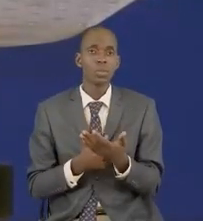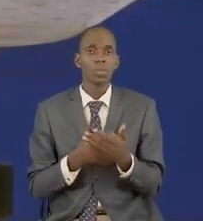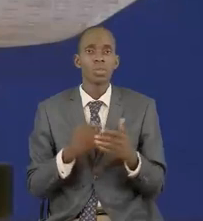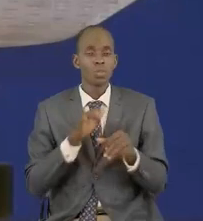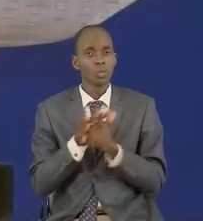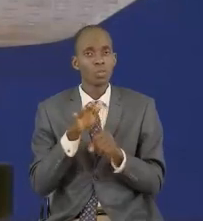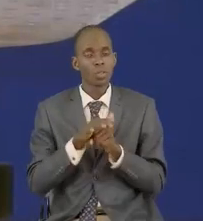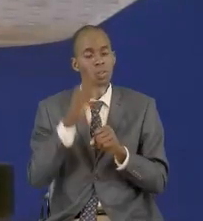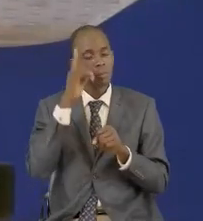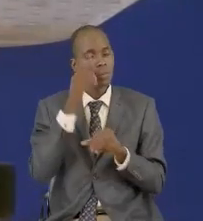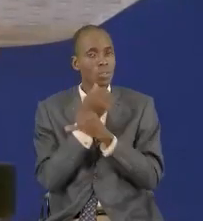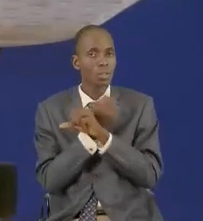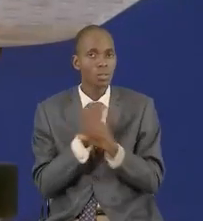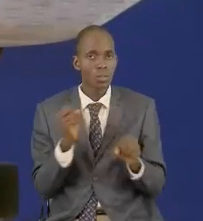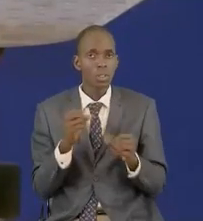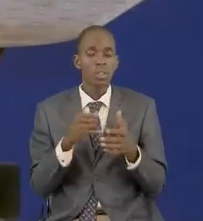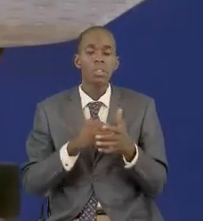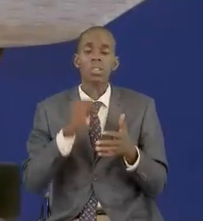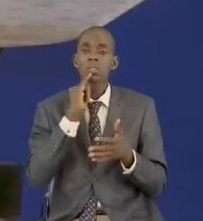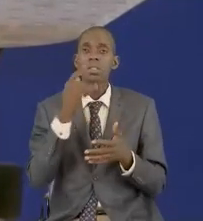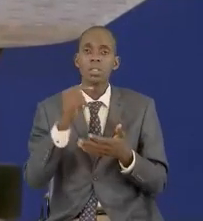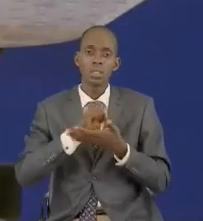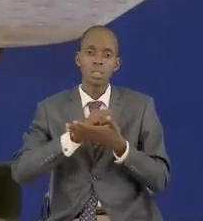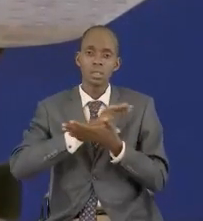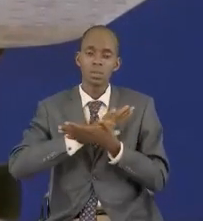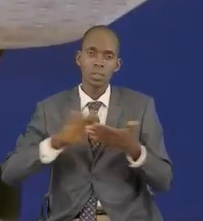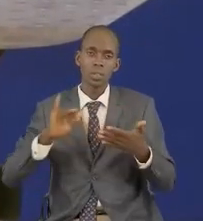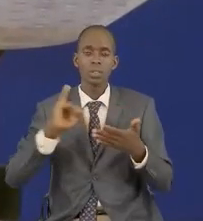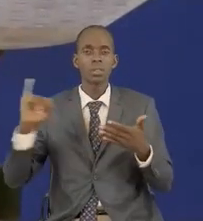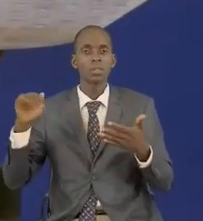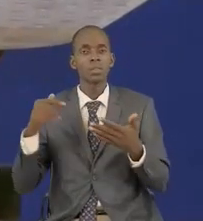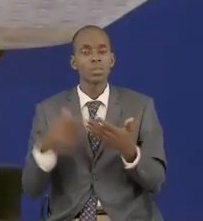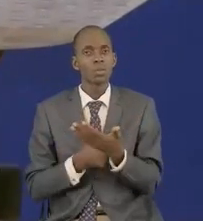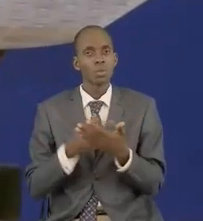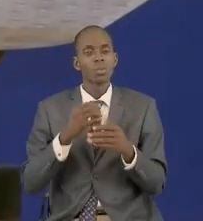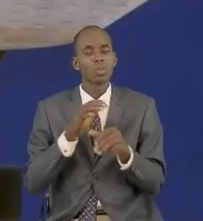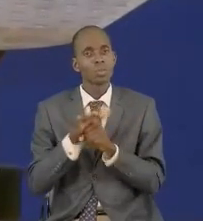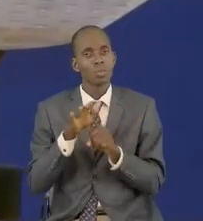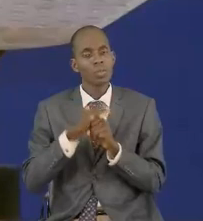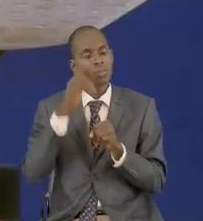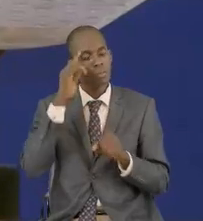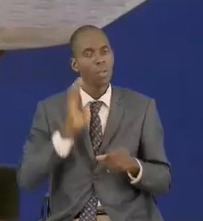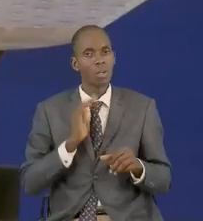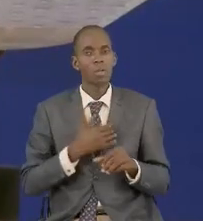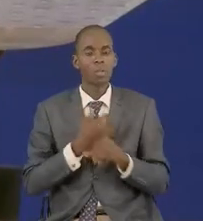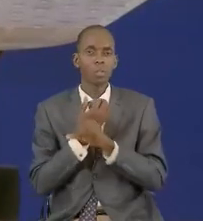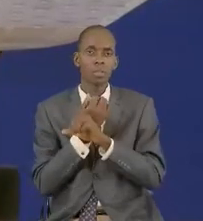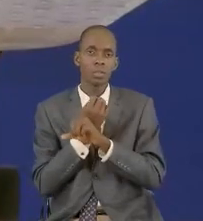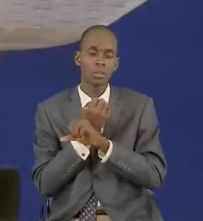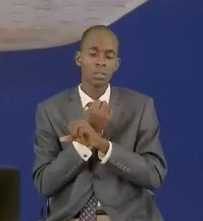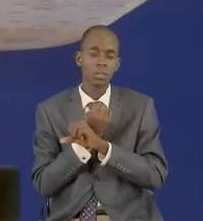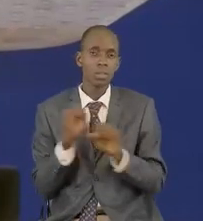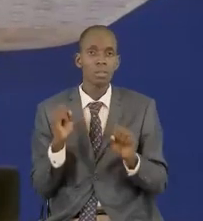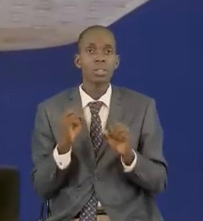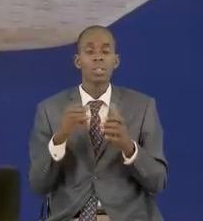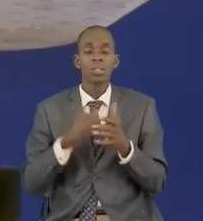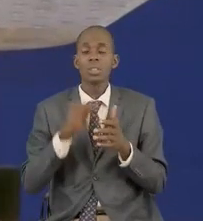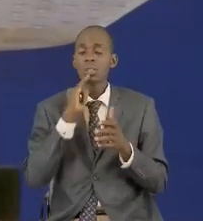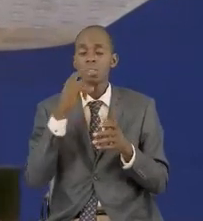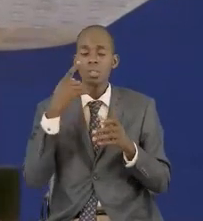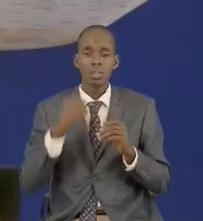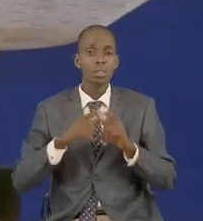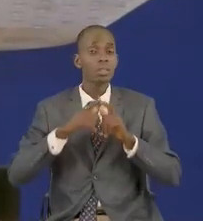c'est l'Évangile sanctificateurs et cela suffit pour notre sanctification c'est l'Évangile qui